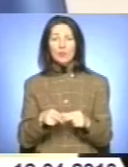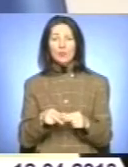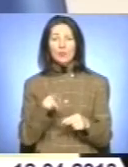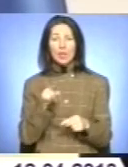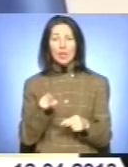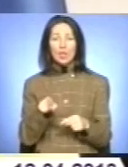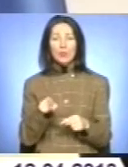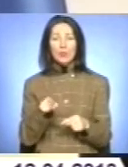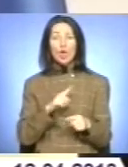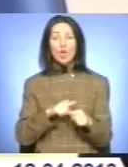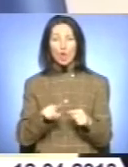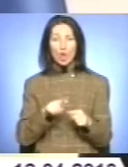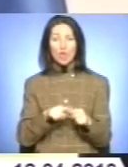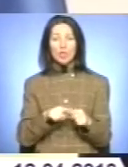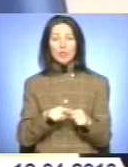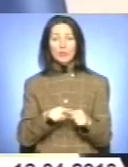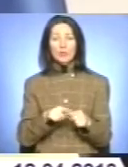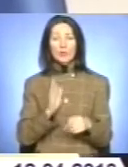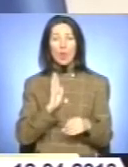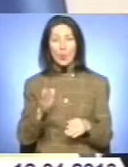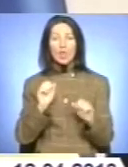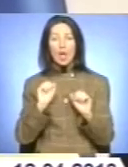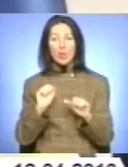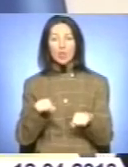тим скоріше буде